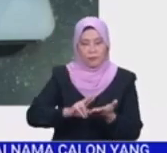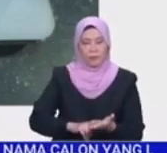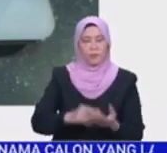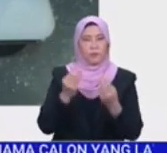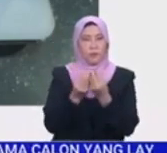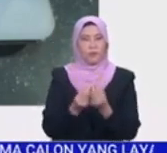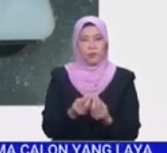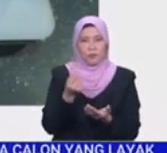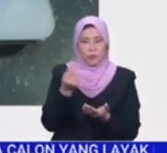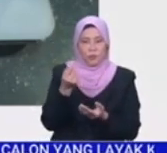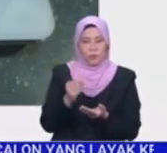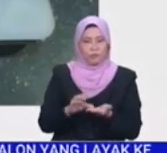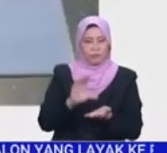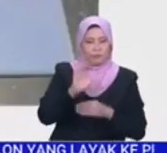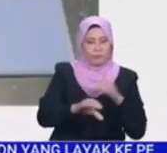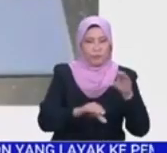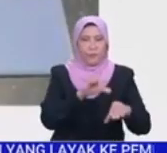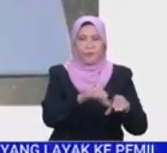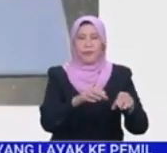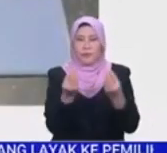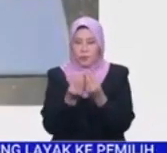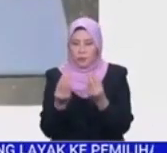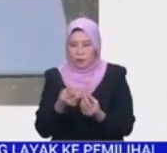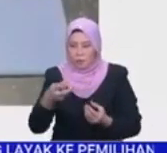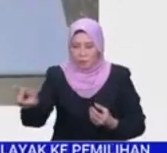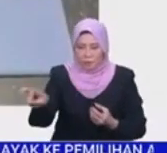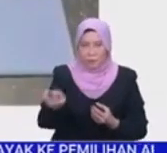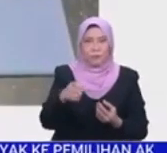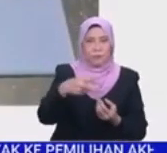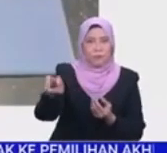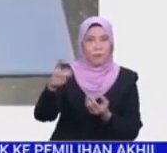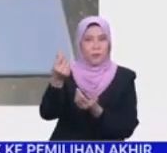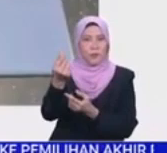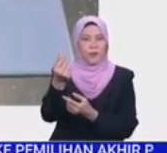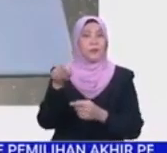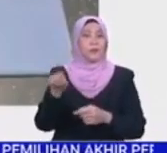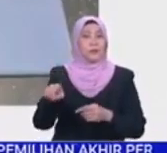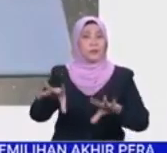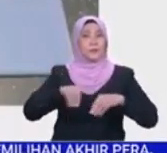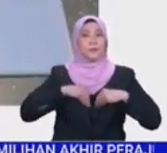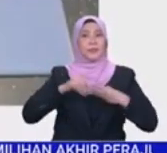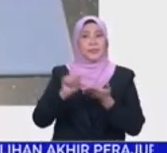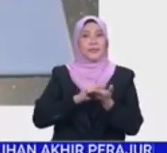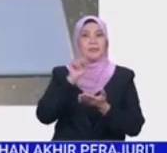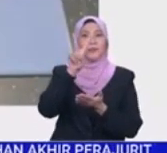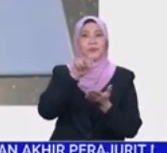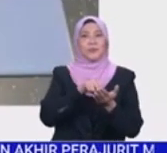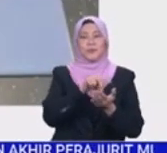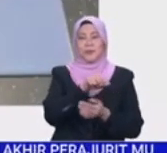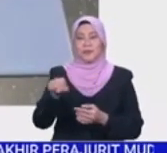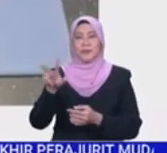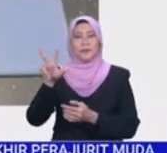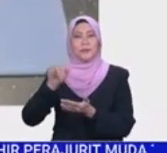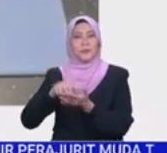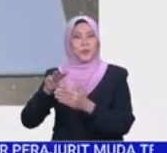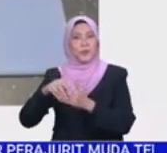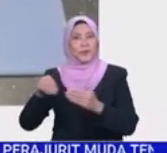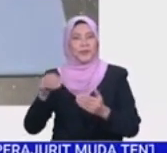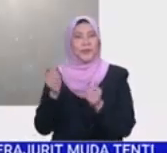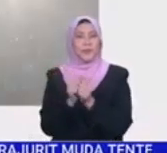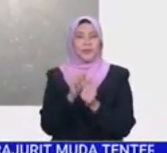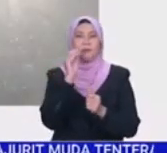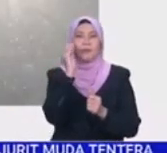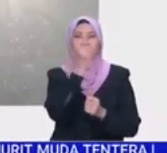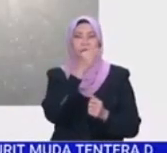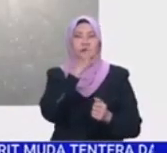jumlah pertaruhan berdasarkan jumlah transaksi yang diterima. Mereka menerima gaji sebanyak RM2,000 hingga RM3,000 dengan